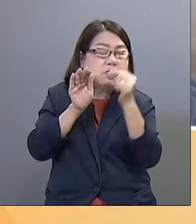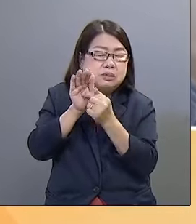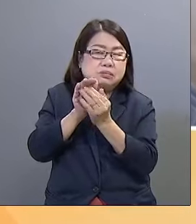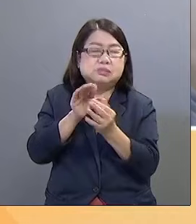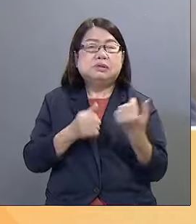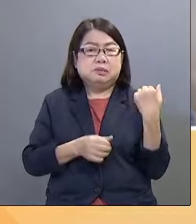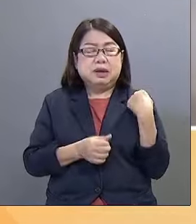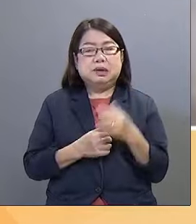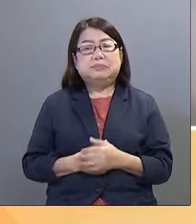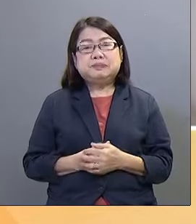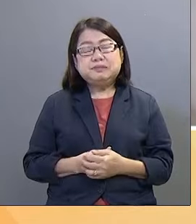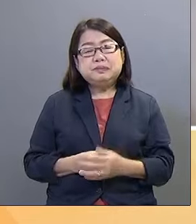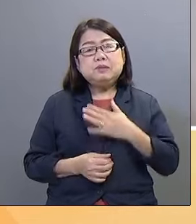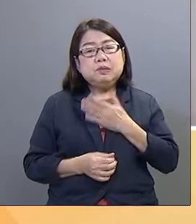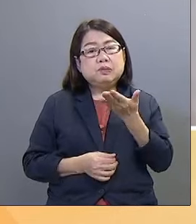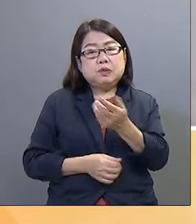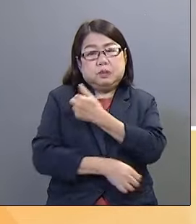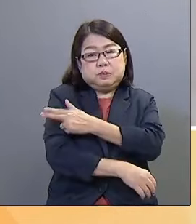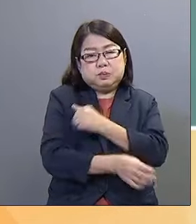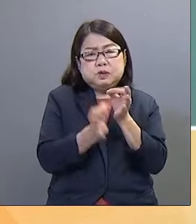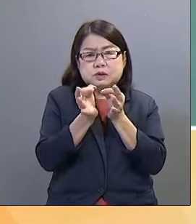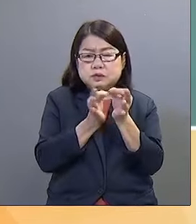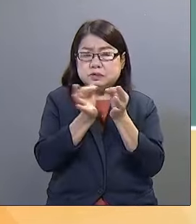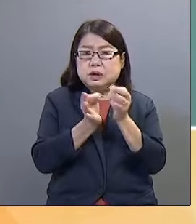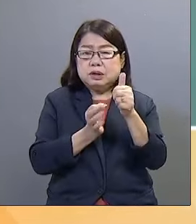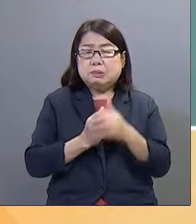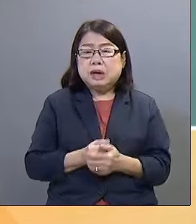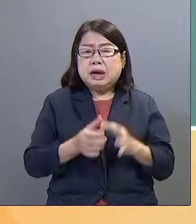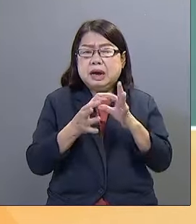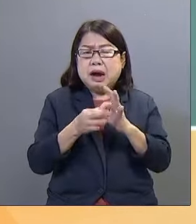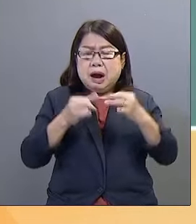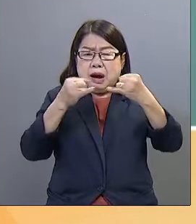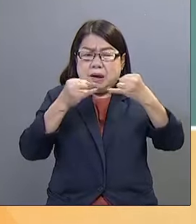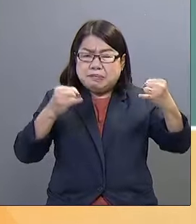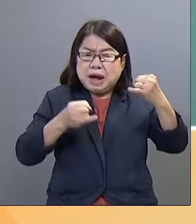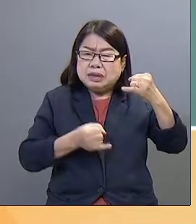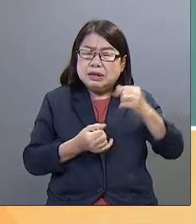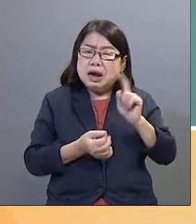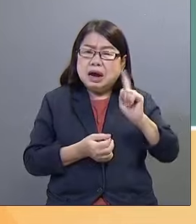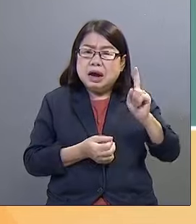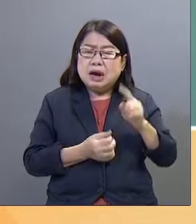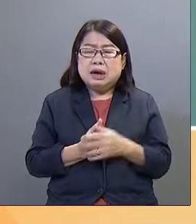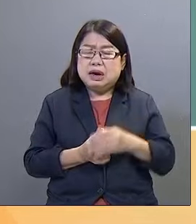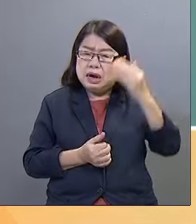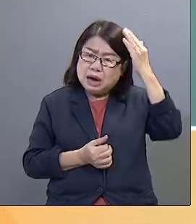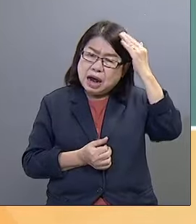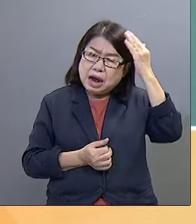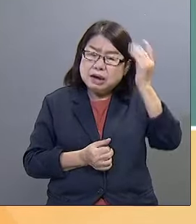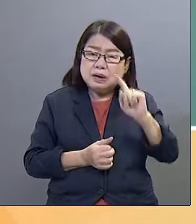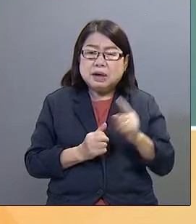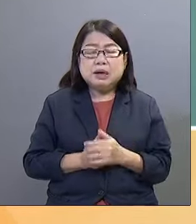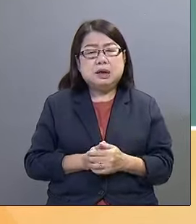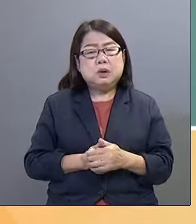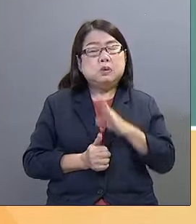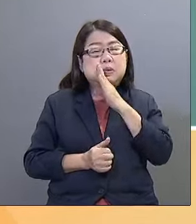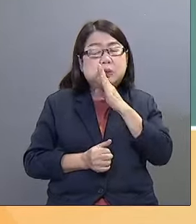ขวุหมอช่วยขยายความทคุหมอพูมาสักคนี้คือประสัวนกลาง cioèระหว่างที่เรานอน ทำ